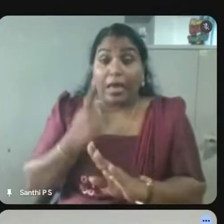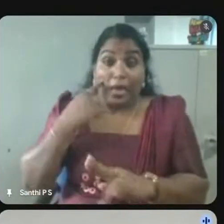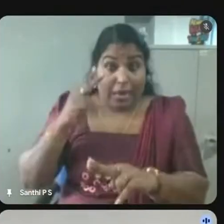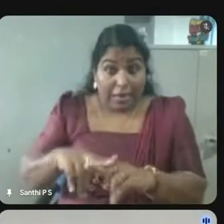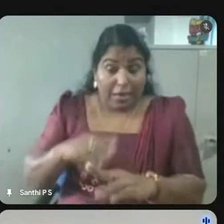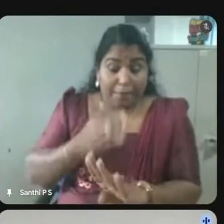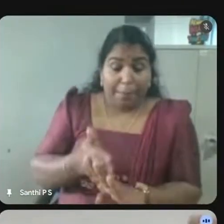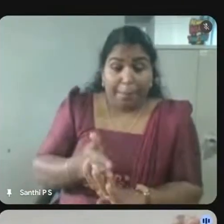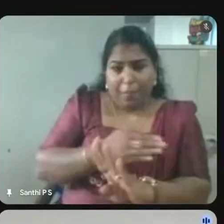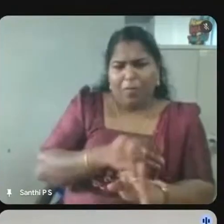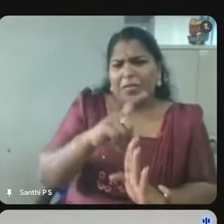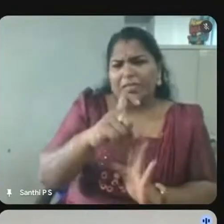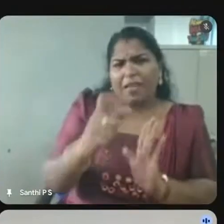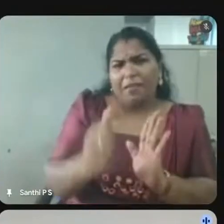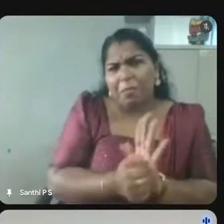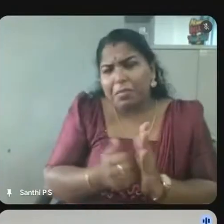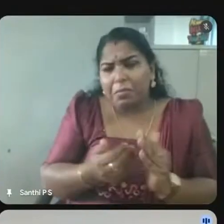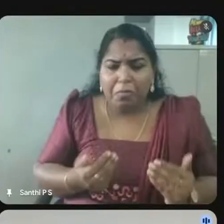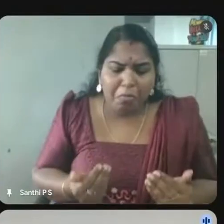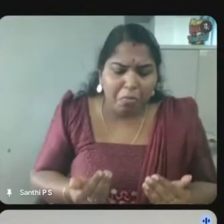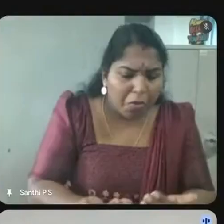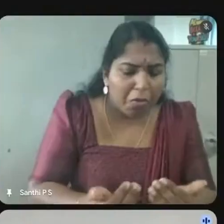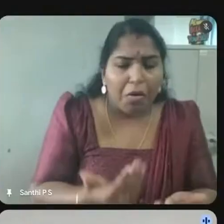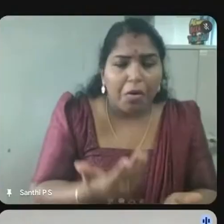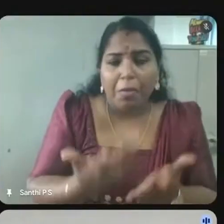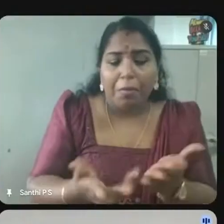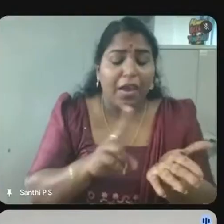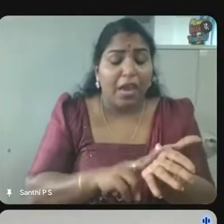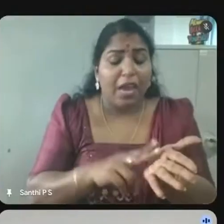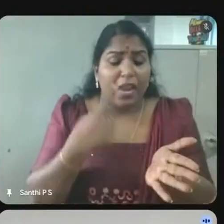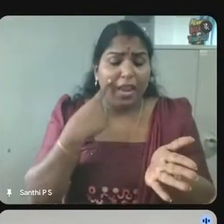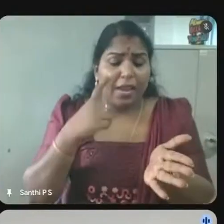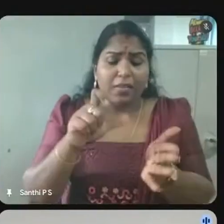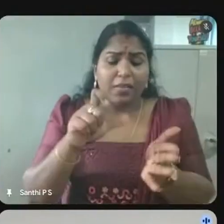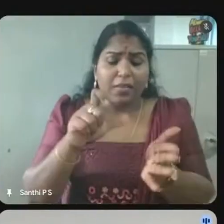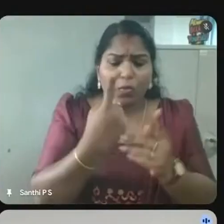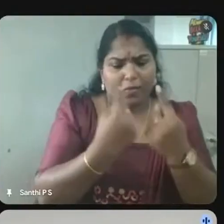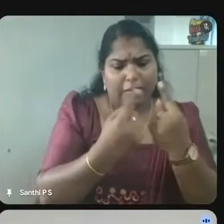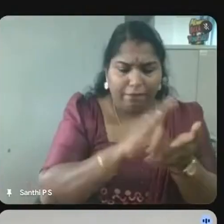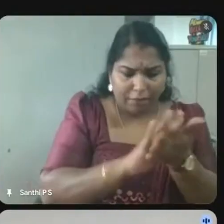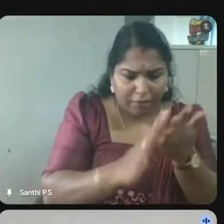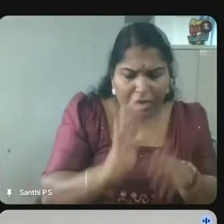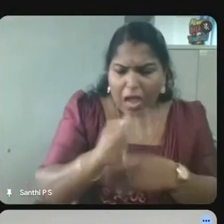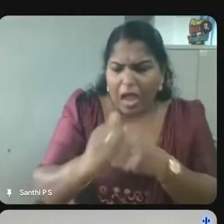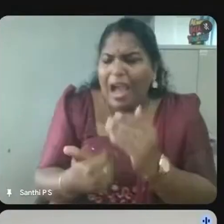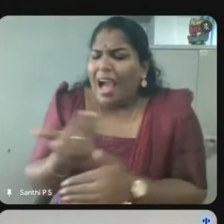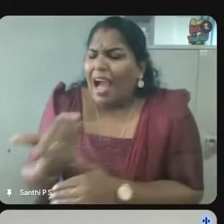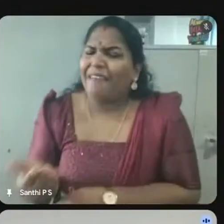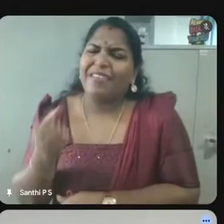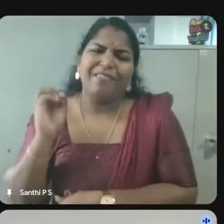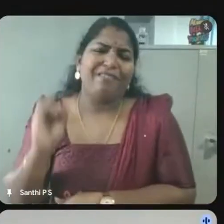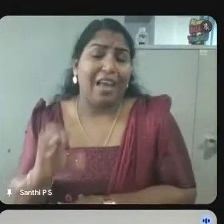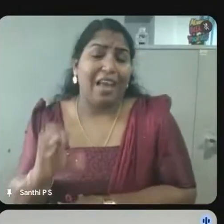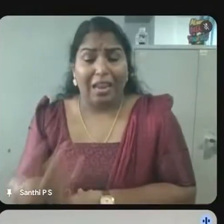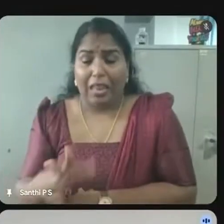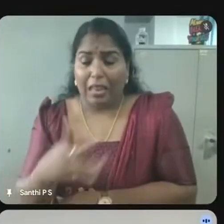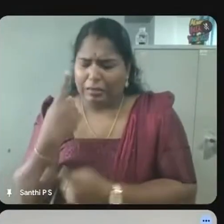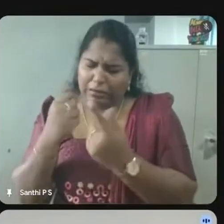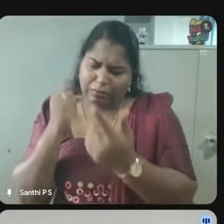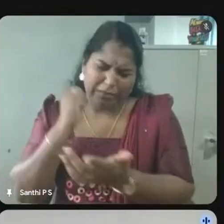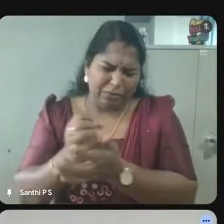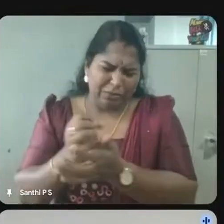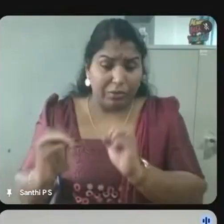പക്ഷേ പല പേരൻസും അവിടെ നിന്നൊക്കെ ചെക്ക് ചെയ്തു, NIC എന്നൊക്കെ ചെക്ക് ചെയ്തു, പിന്നെ ഞങ്ങൾ അതിനെപ്പറ്റി ആലോചിച്ചിട്ടില്ല എന്ന് പറഞ്ഞിട്ട് വരുന്ന പേരൻസ് ഉണ്ട്. അത്